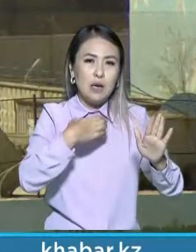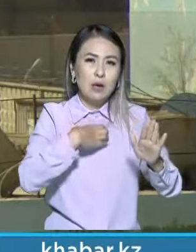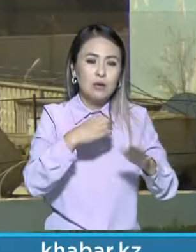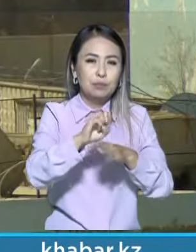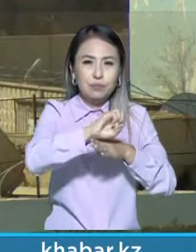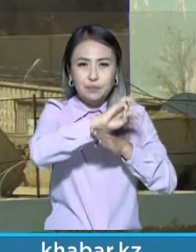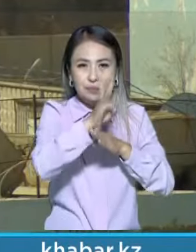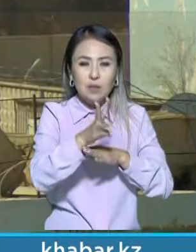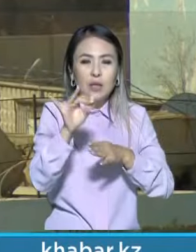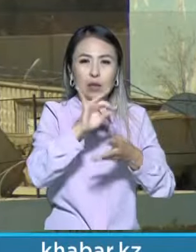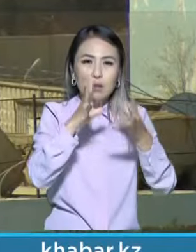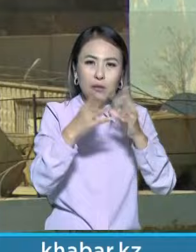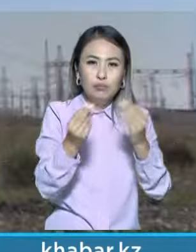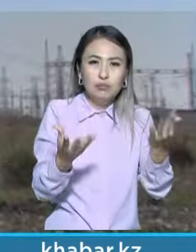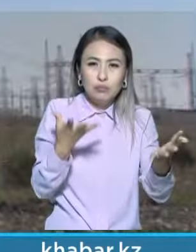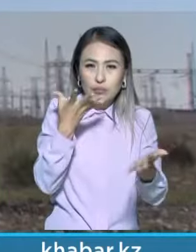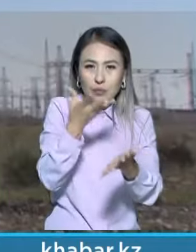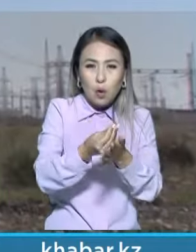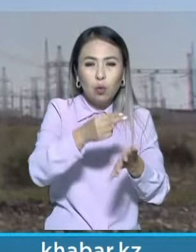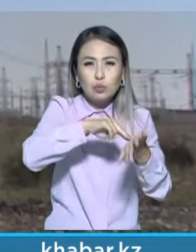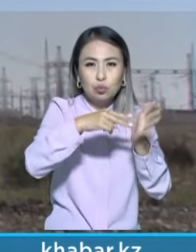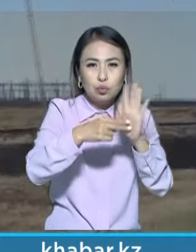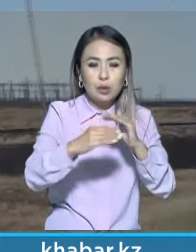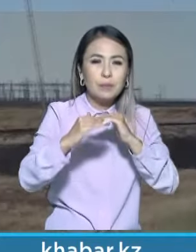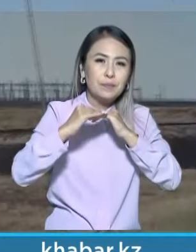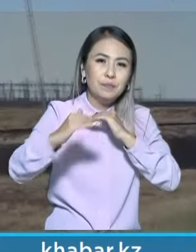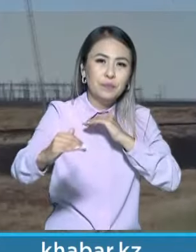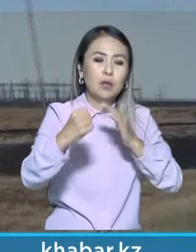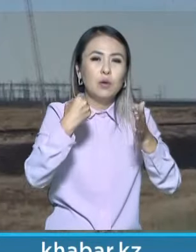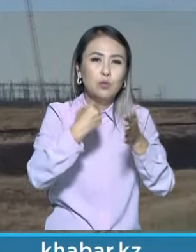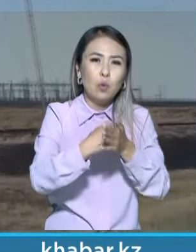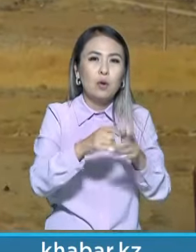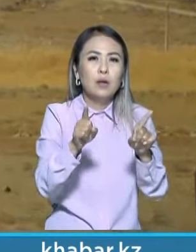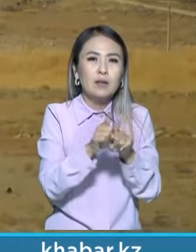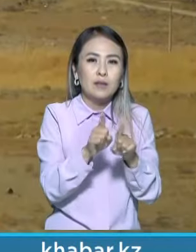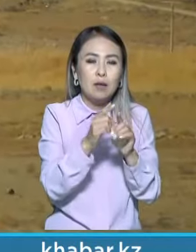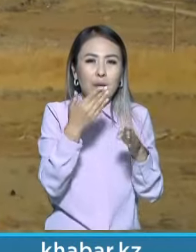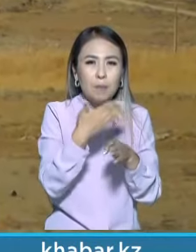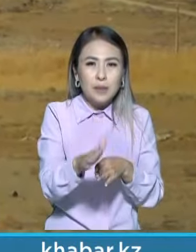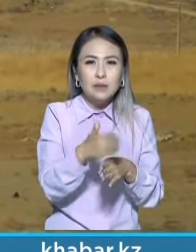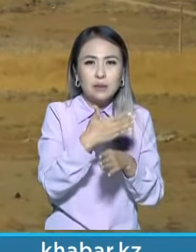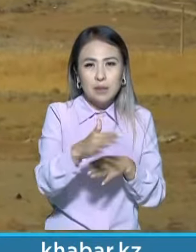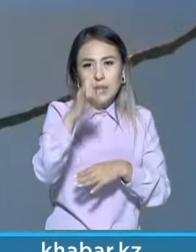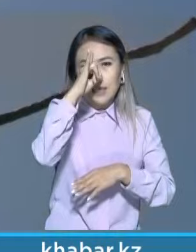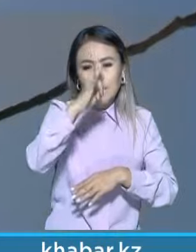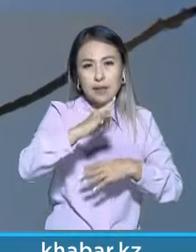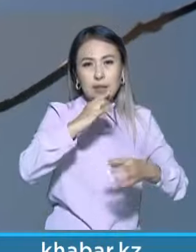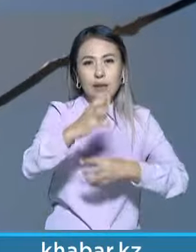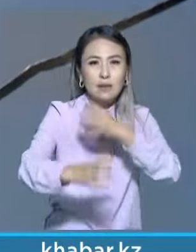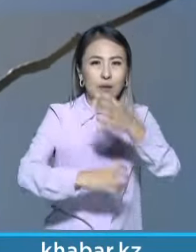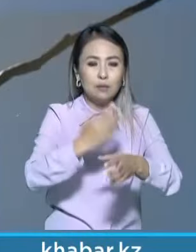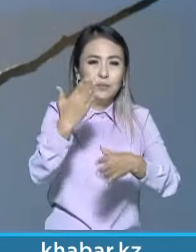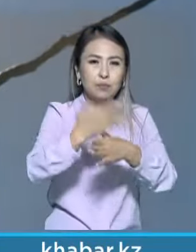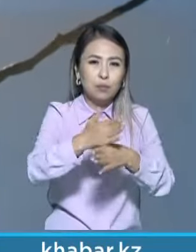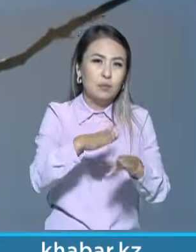енгізуден бастап, жобаны қаржыландыру, станцияны іске қосуға дейінгі барлық кезеңде Қазақстан халықаралық қауымдастықтың